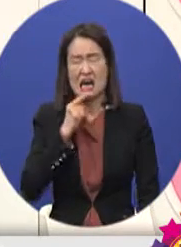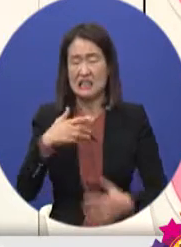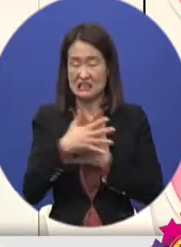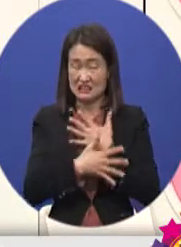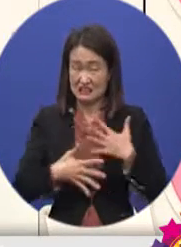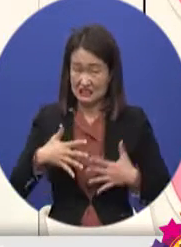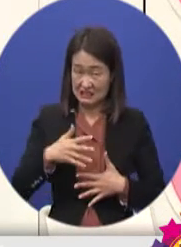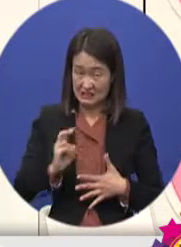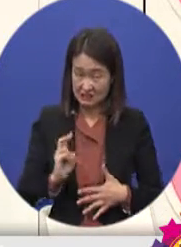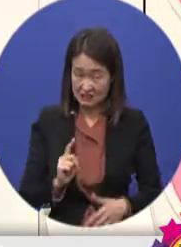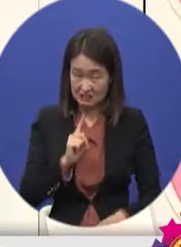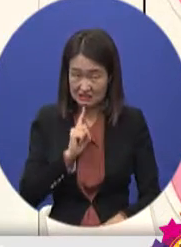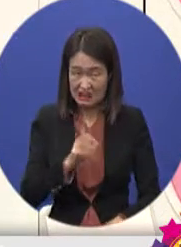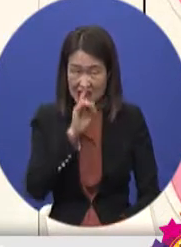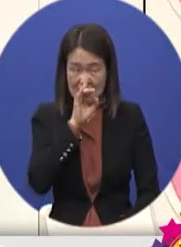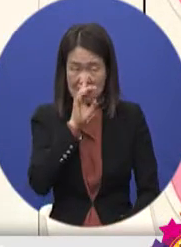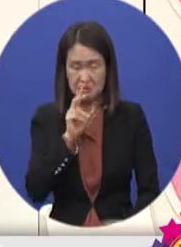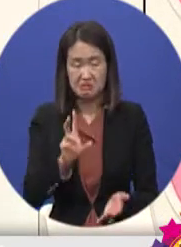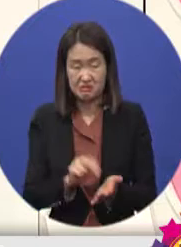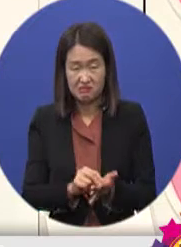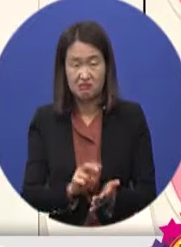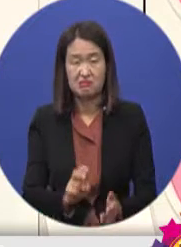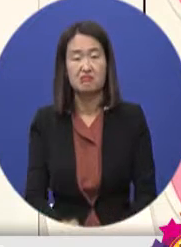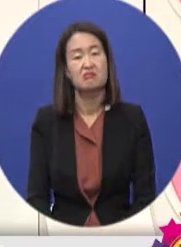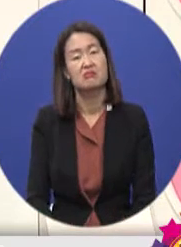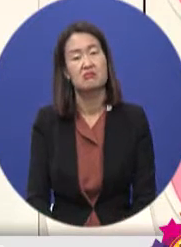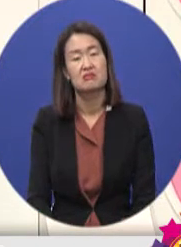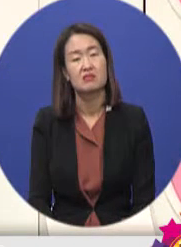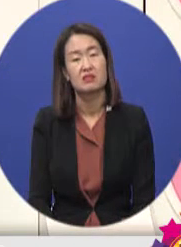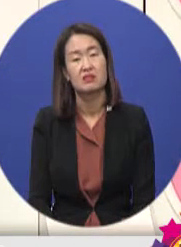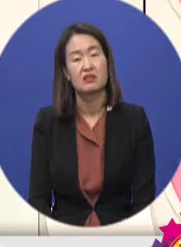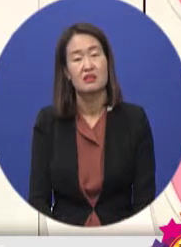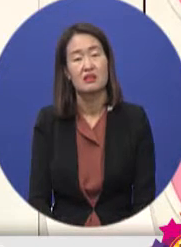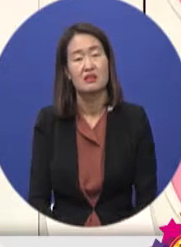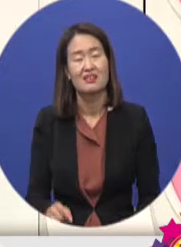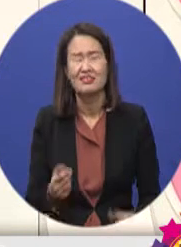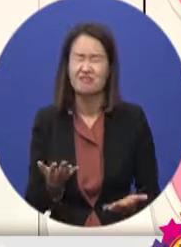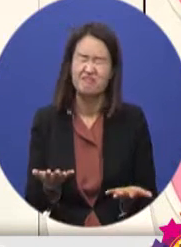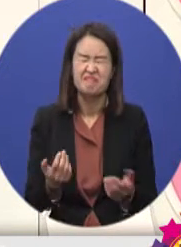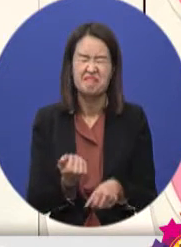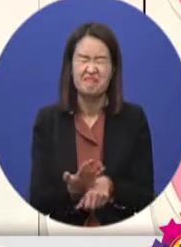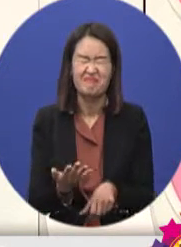네, 네, 피 순환이 안 되고 이러니까 그래요. 아, 그래요. 네, 그렇습니다. 만날 그래요.